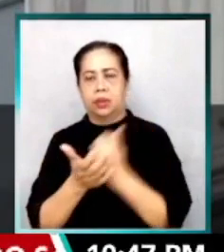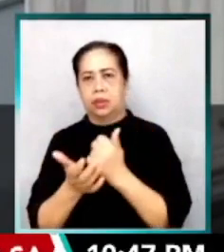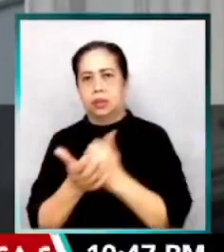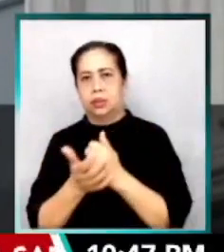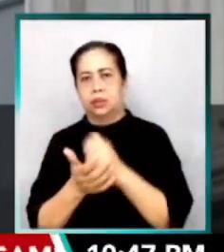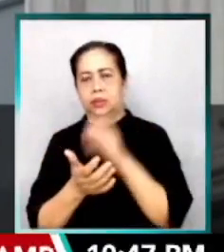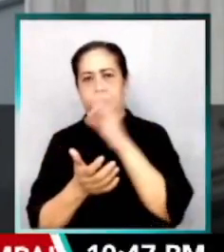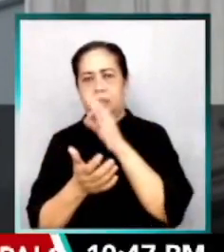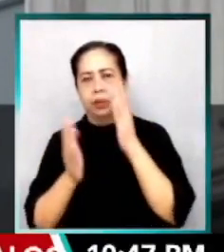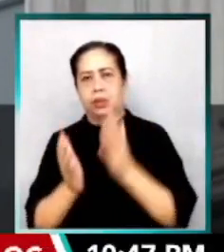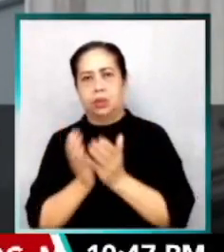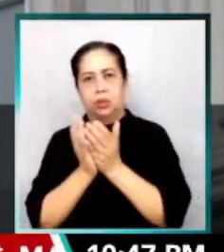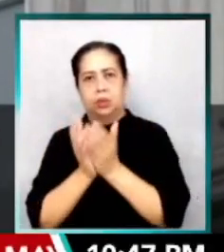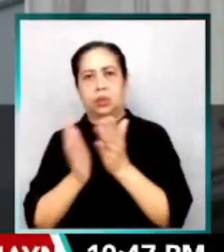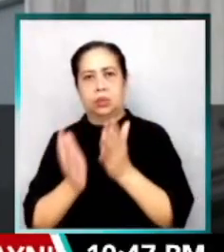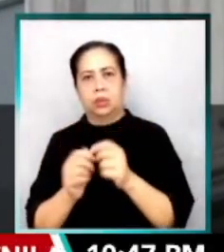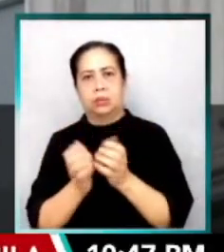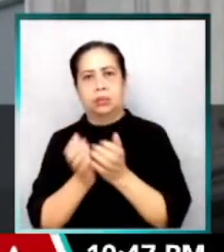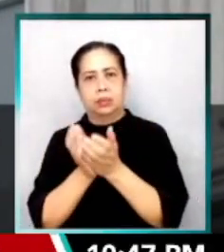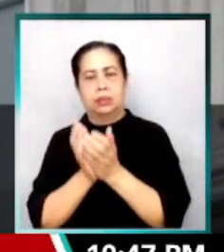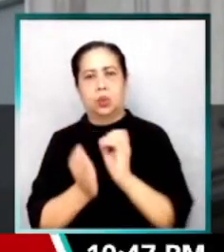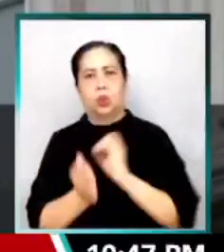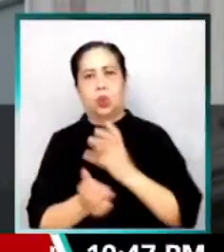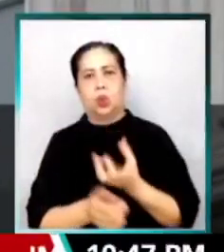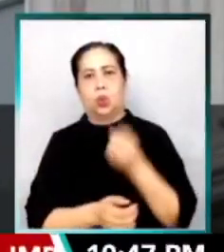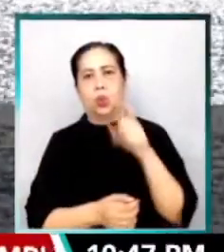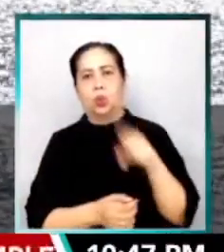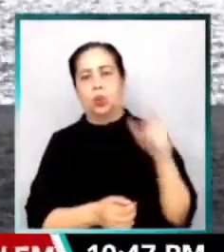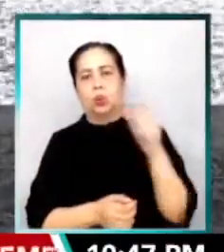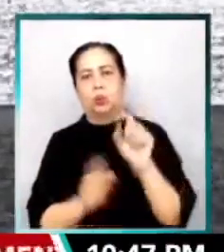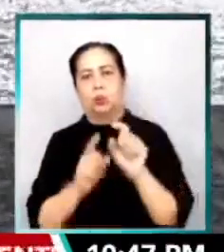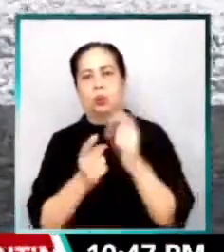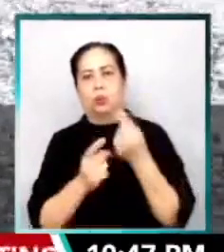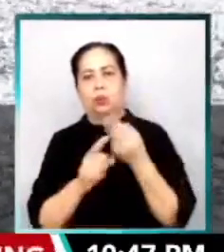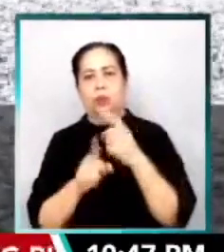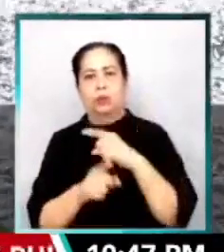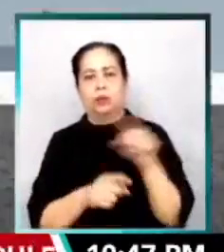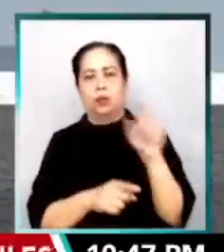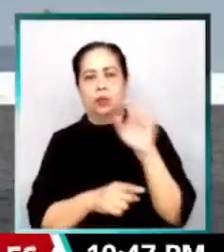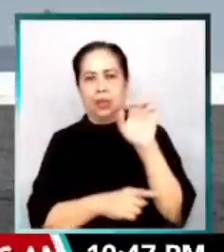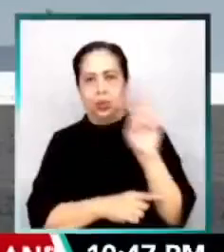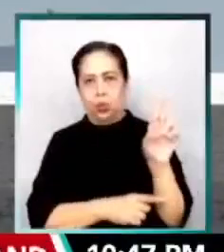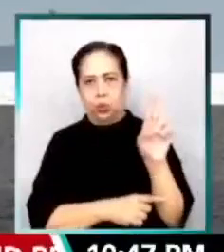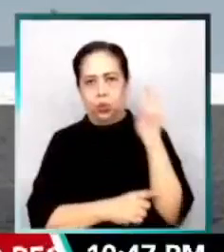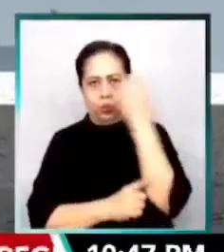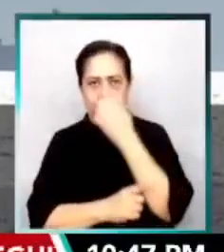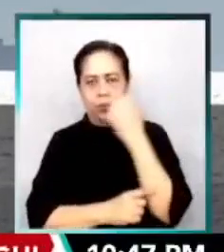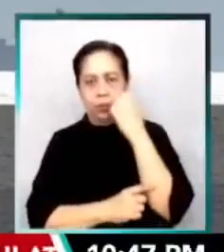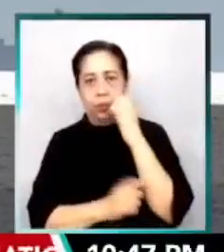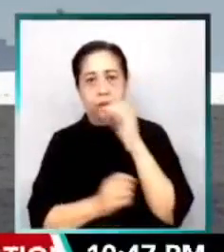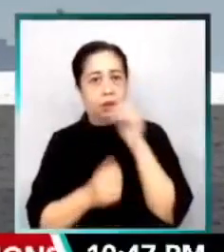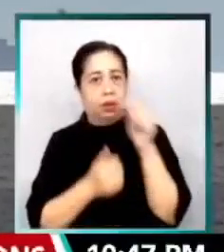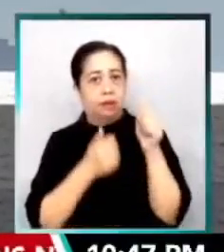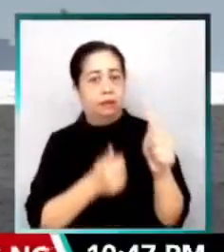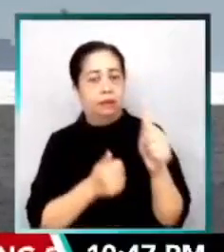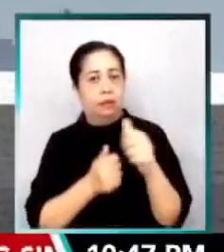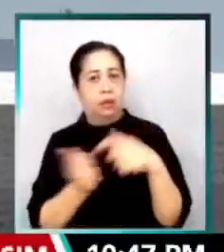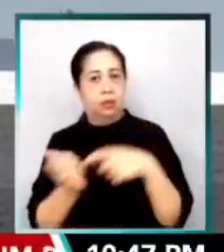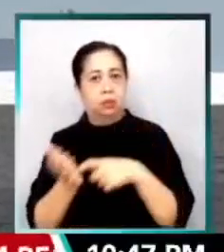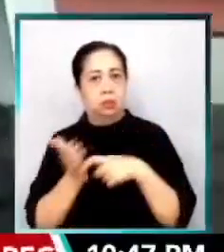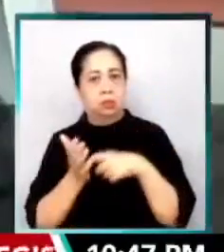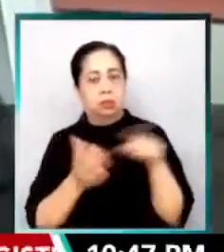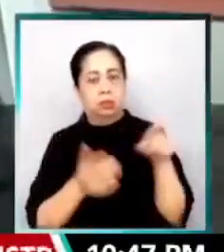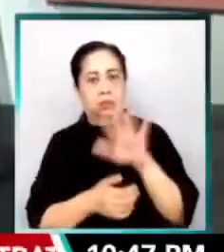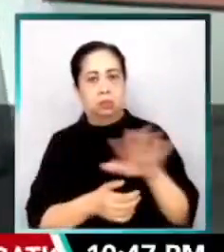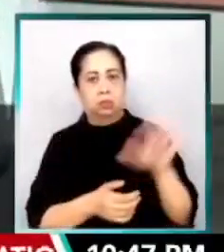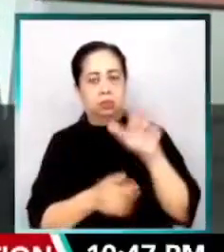seafarers sa mga barkong pagmamayari ng mga bansa sa EU. Kapag hindi kasi tayo nakasunod sa mga kondisyon ng EMSA,